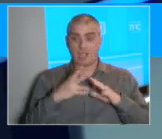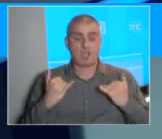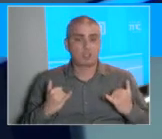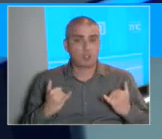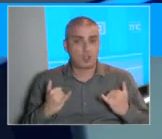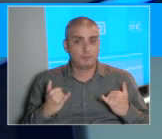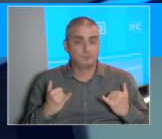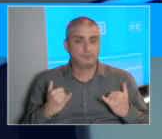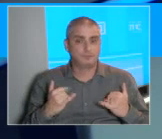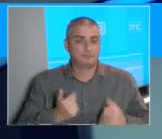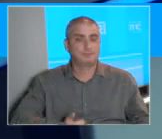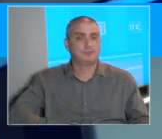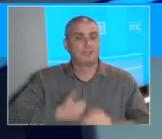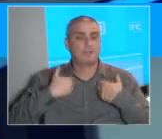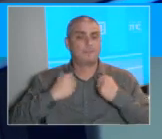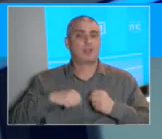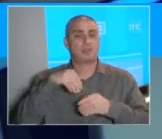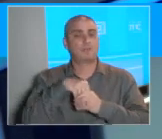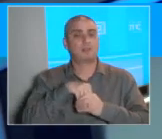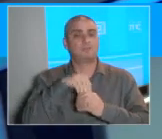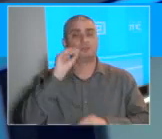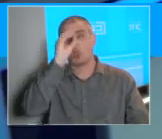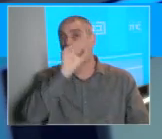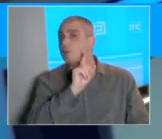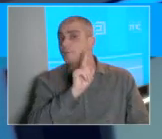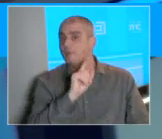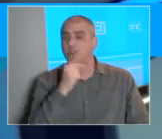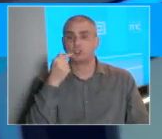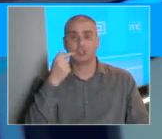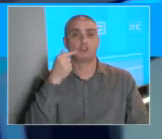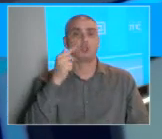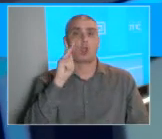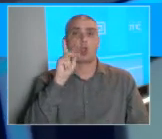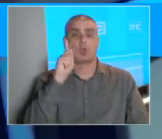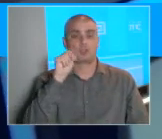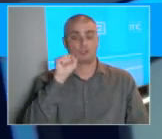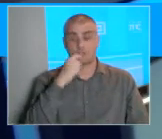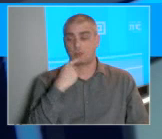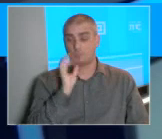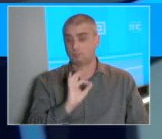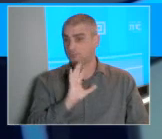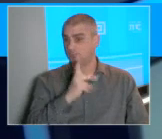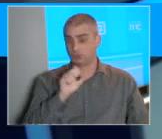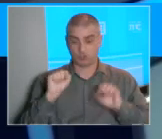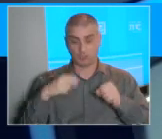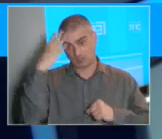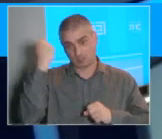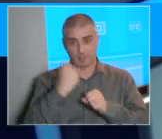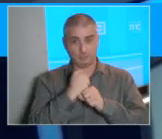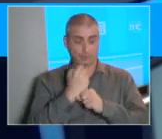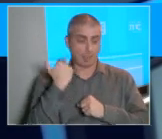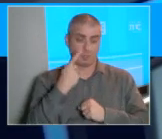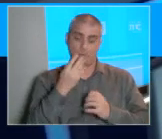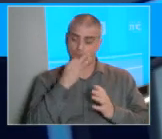היום, השר הביטחון פנים של אובמה, ג'ד ג'ונסון, אמר מפורש שמה שהנשיא טראמפ עשה